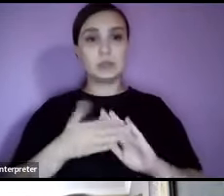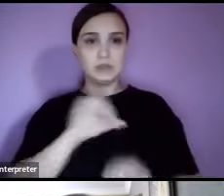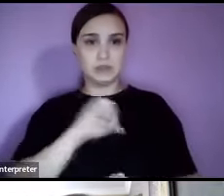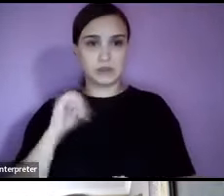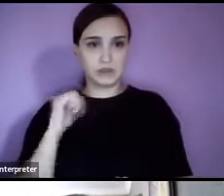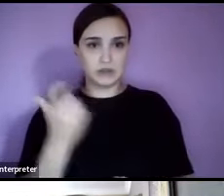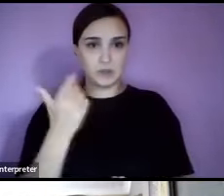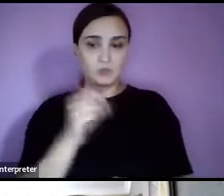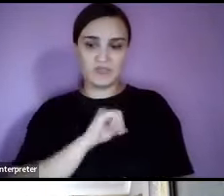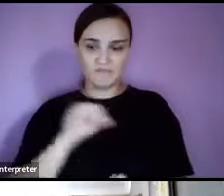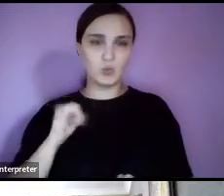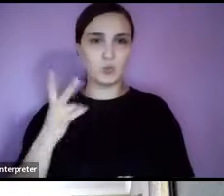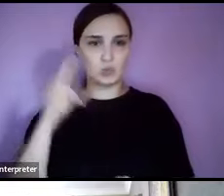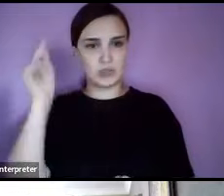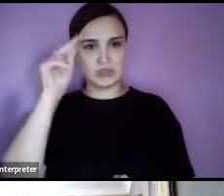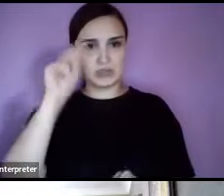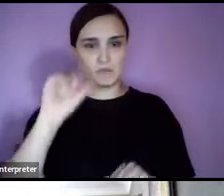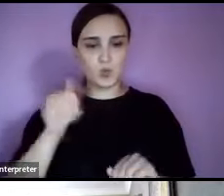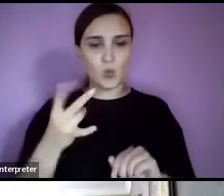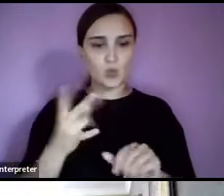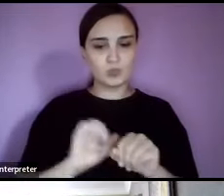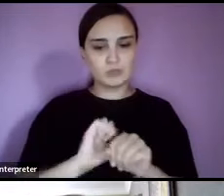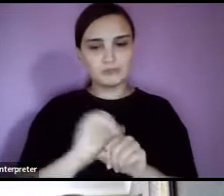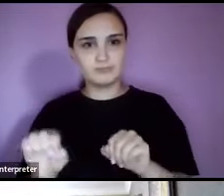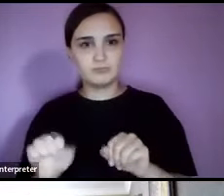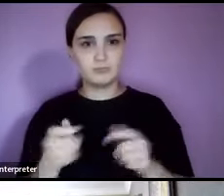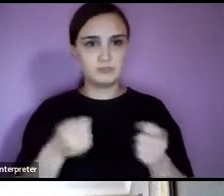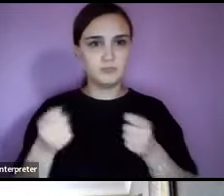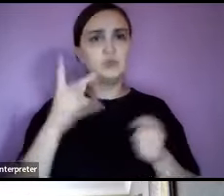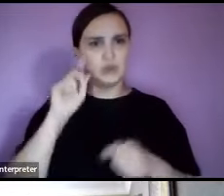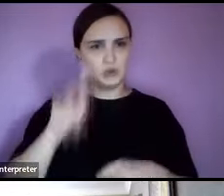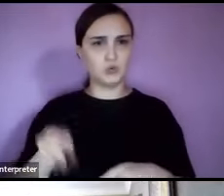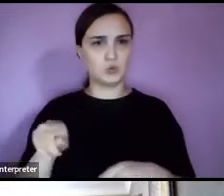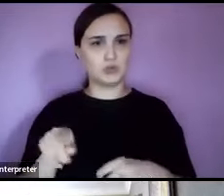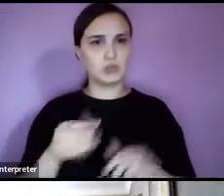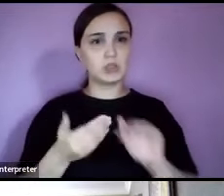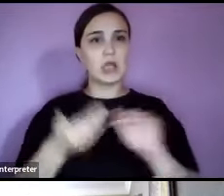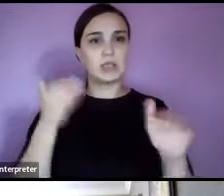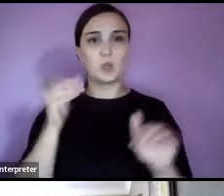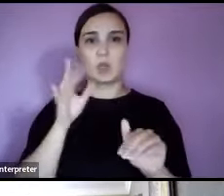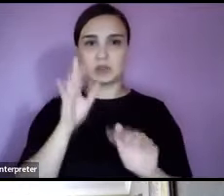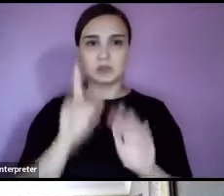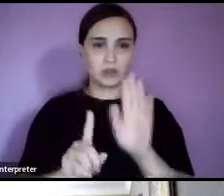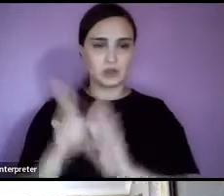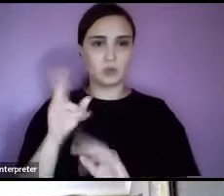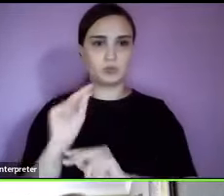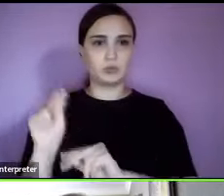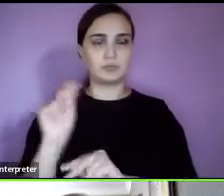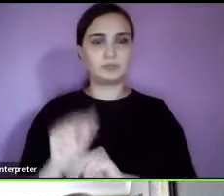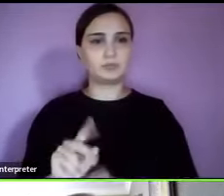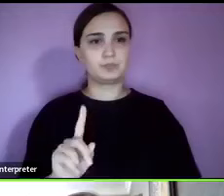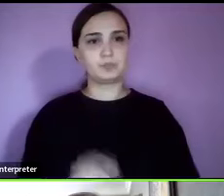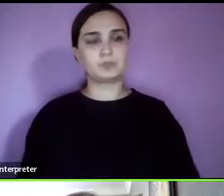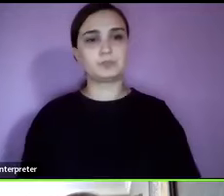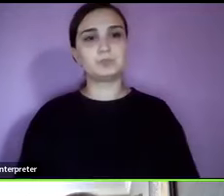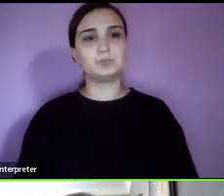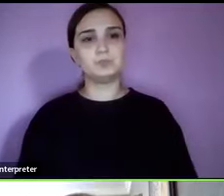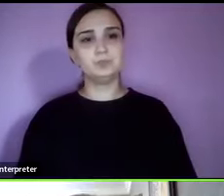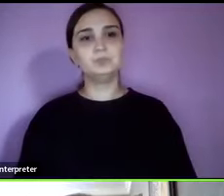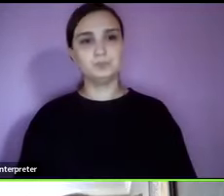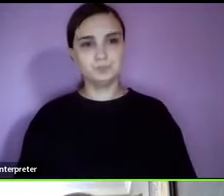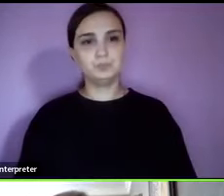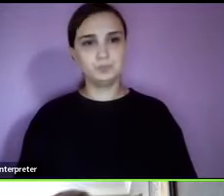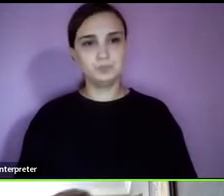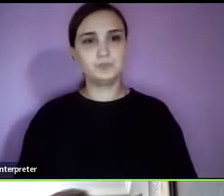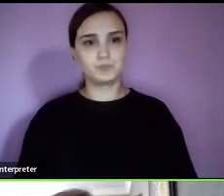დამოუკიდებლად გამომკლავდეს და ეს უნდა გახსოვდეს ადრეული ასაკიდანვე. It's actually more helpful